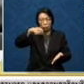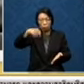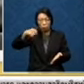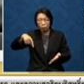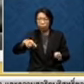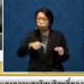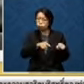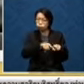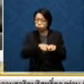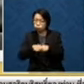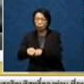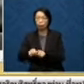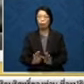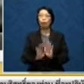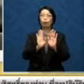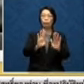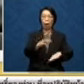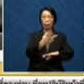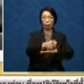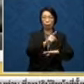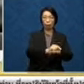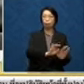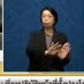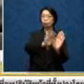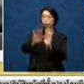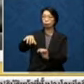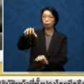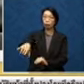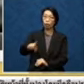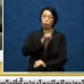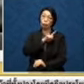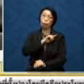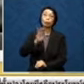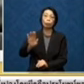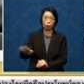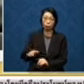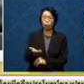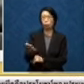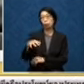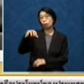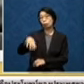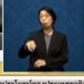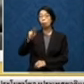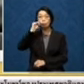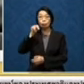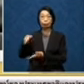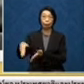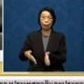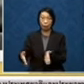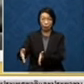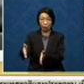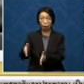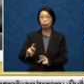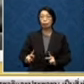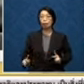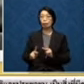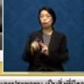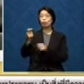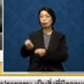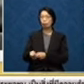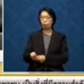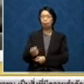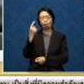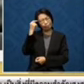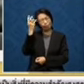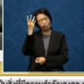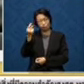วนานขอฝากผ่านท่านประธานนะคะไปยังหน่วยงานที่เกี่ยวข้องขอให้กรมชลประทานกระทรวงเกษตรและสหกรณ์ค่ะได้พิจารณาส